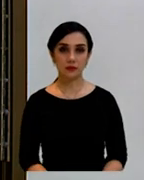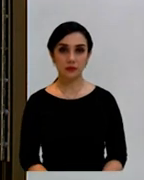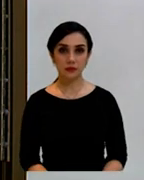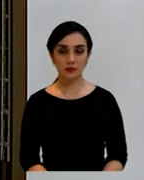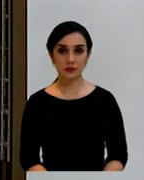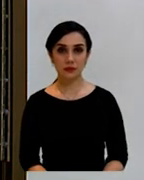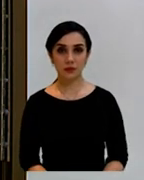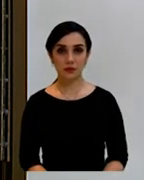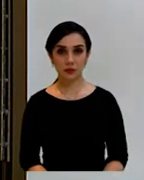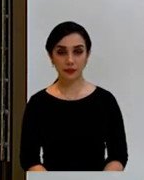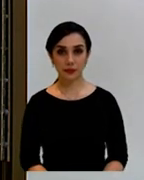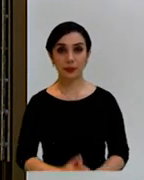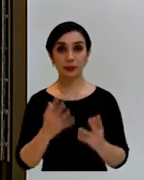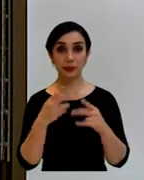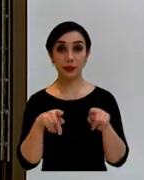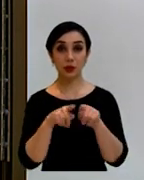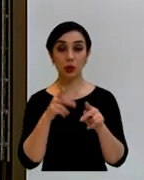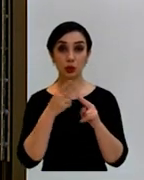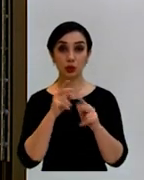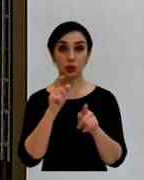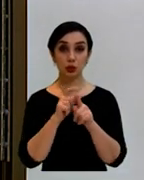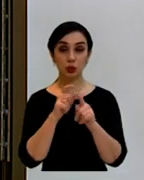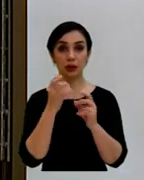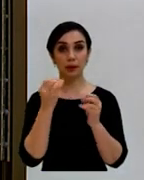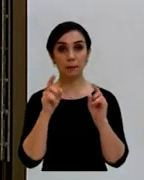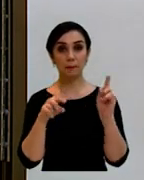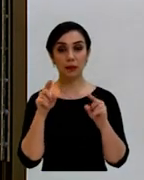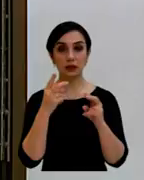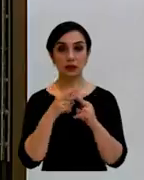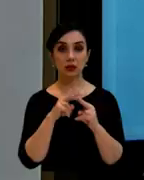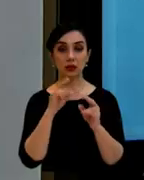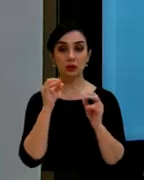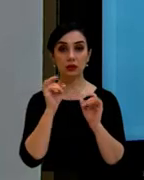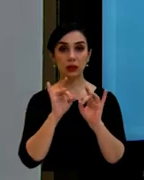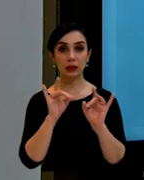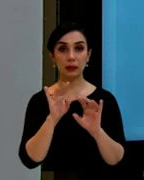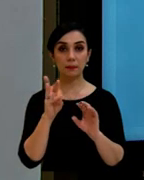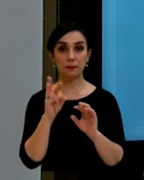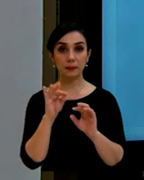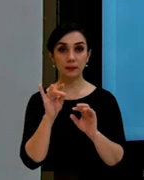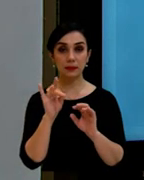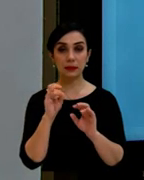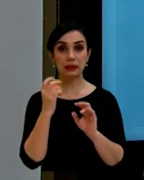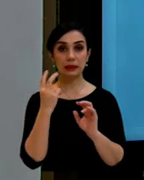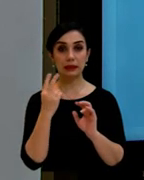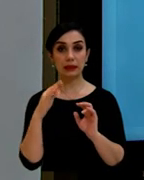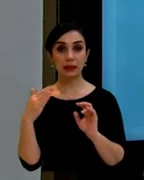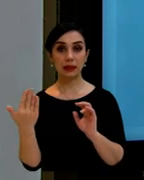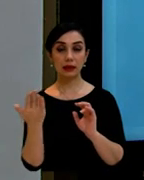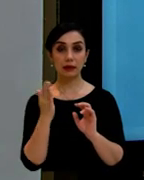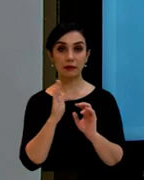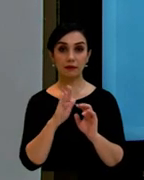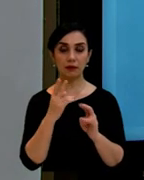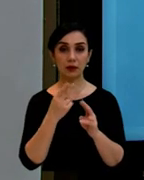Ana endi xuddi shunday so'zlardan ba'zilariga yana to'xtalib o'taylik. Mirzam, ikki tarafimizni